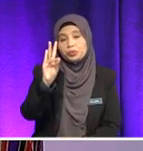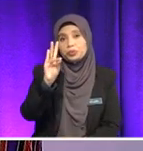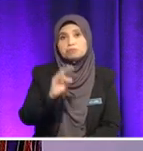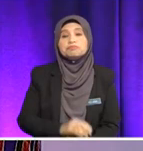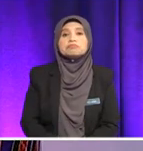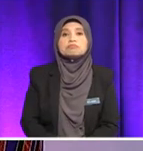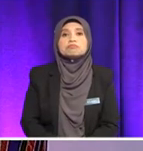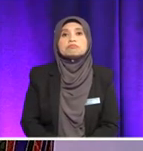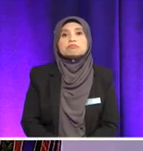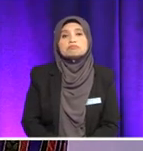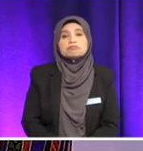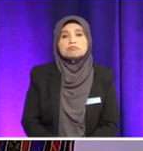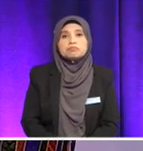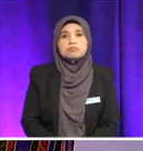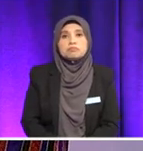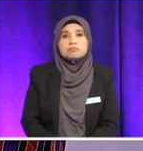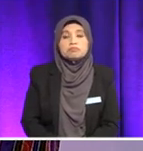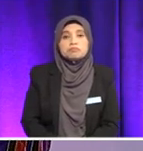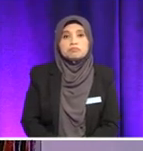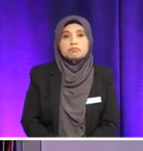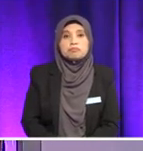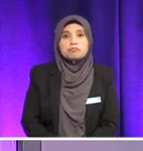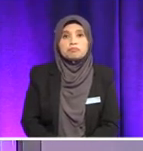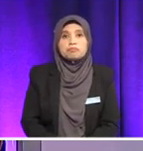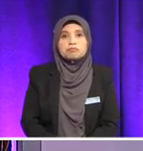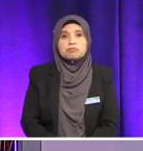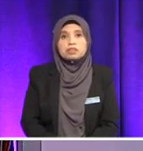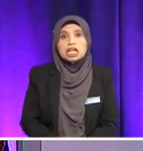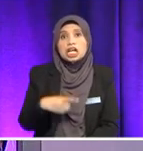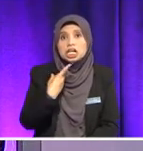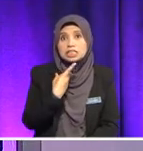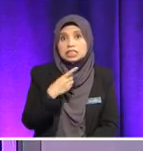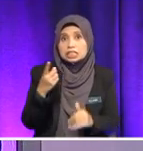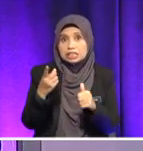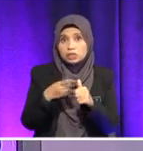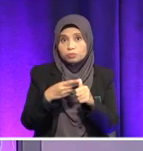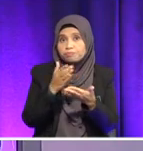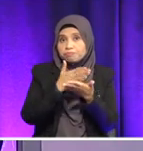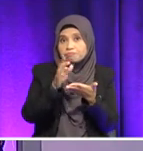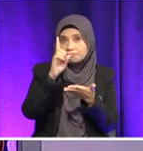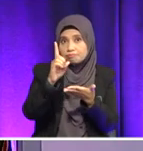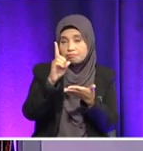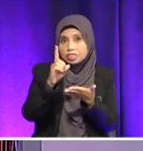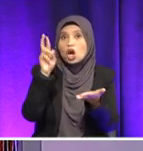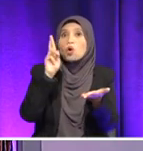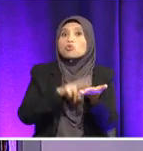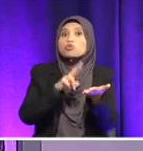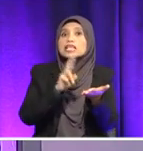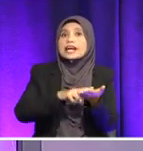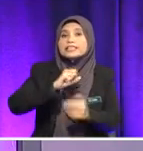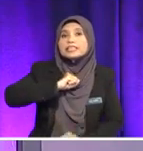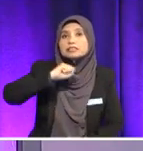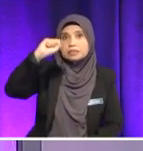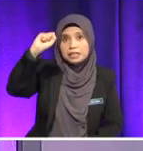semua perkara yang kita akan belajar hari ini kita pergi kepada bagian yang pertama yaitu rundingan kemerdekaan